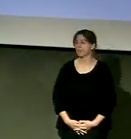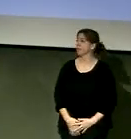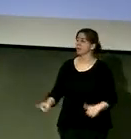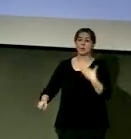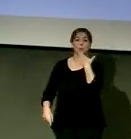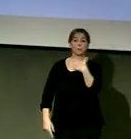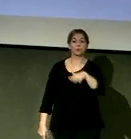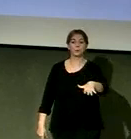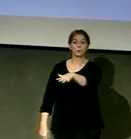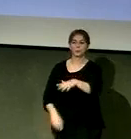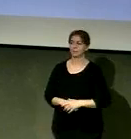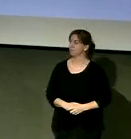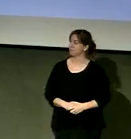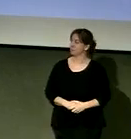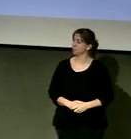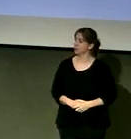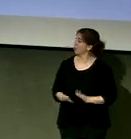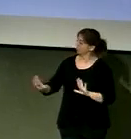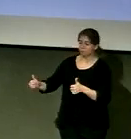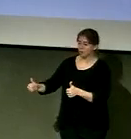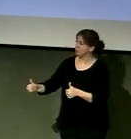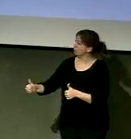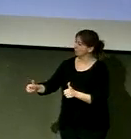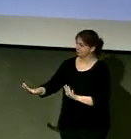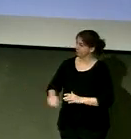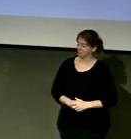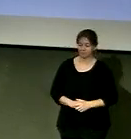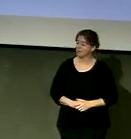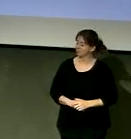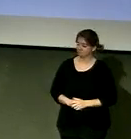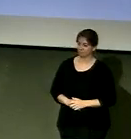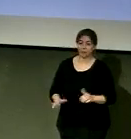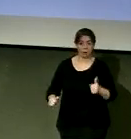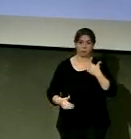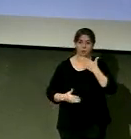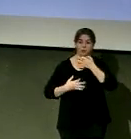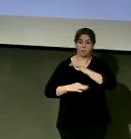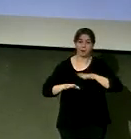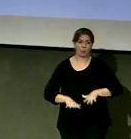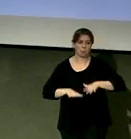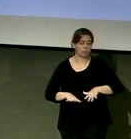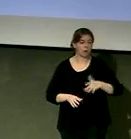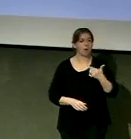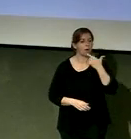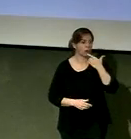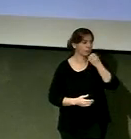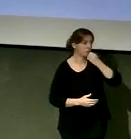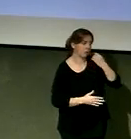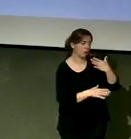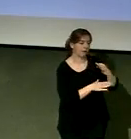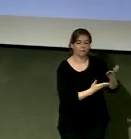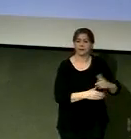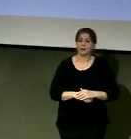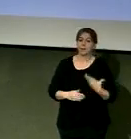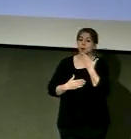Bonjour à tous. Donc je vais parler lentement pour que vous puissiez, c'est très bien en tout cas d'être accompagné comme ça. En tout cas, bonjour à